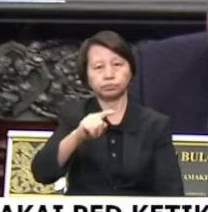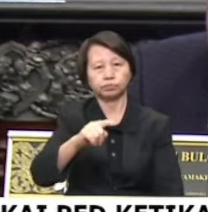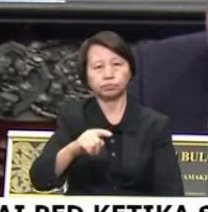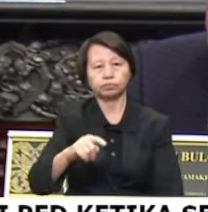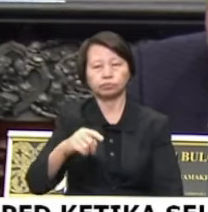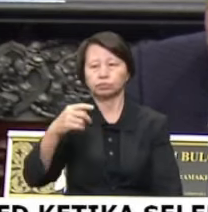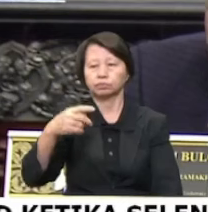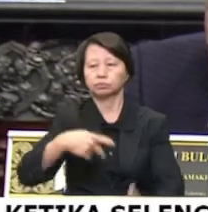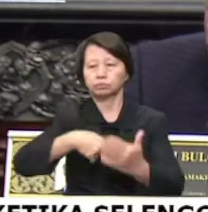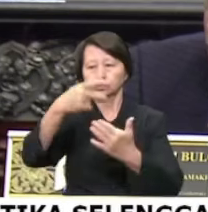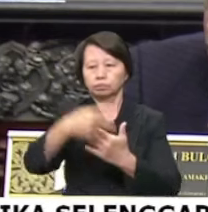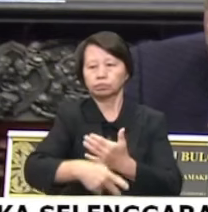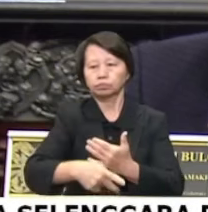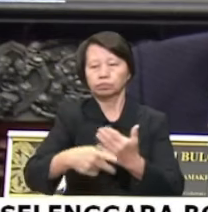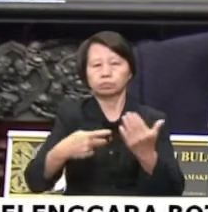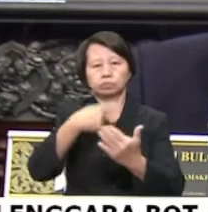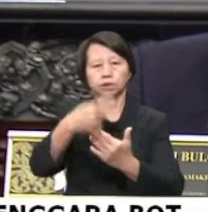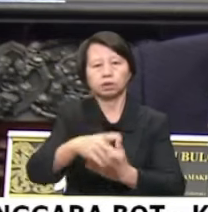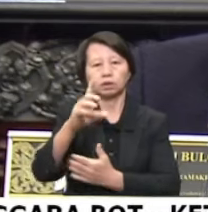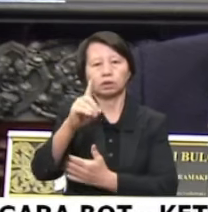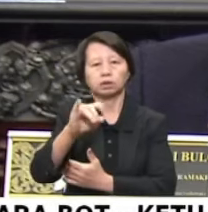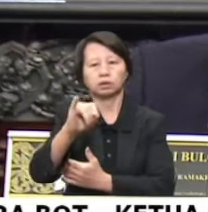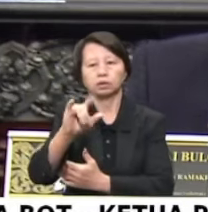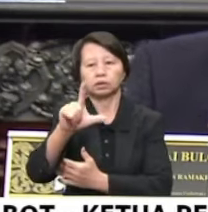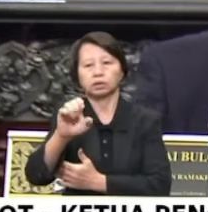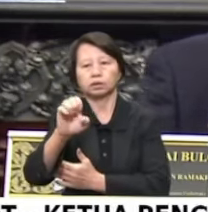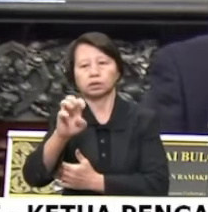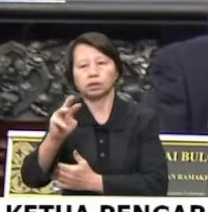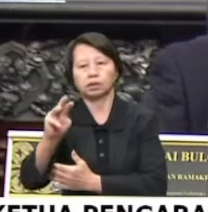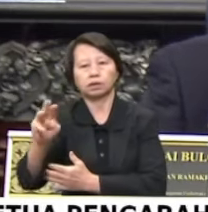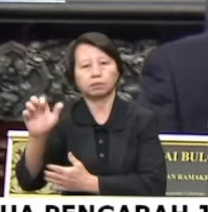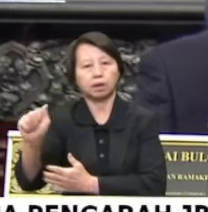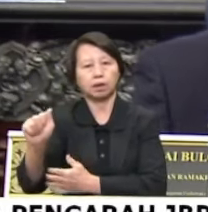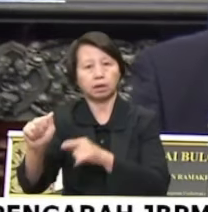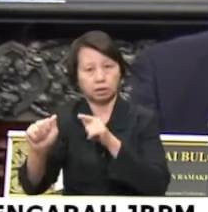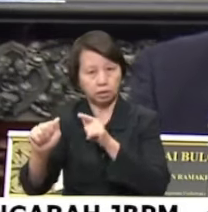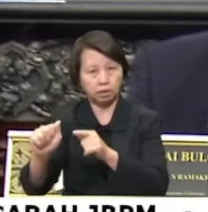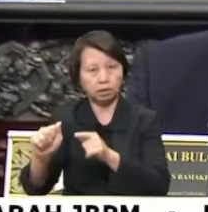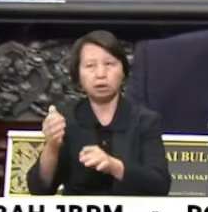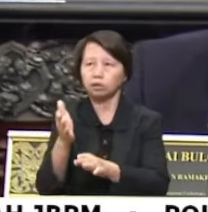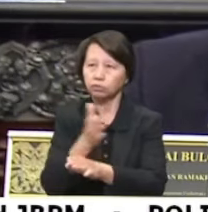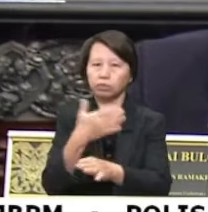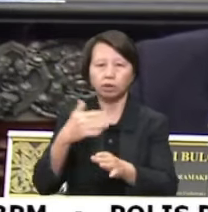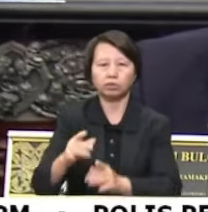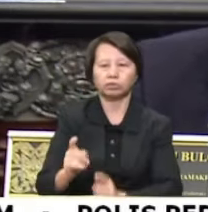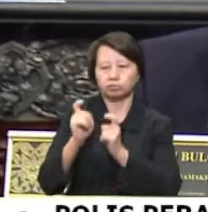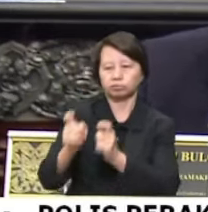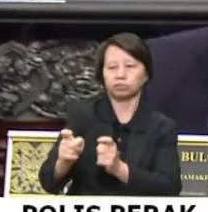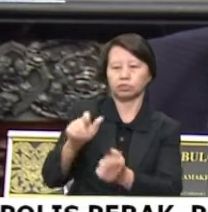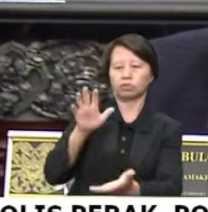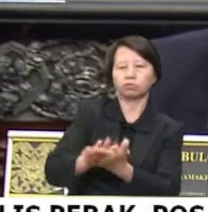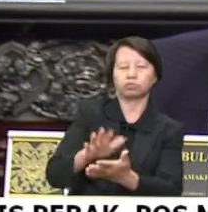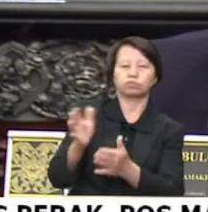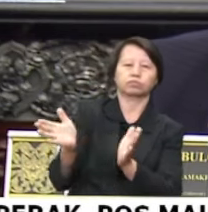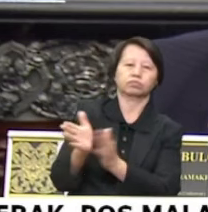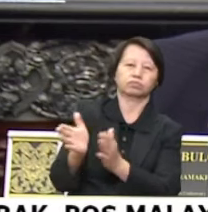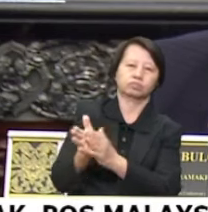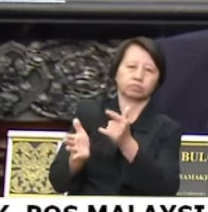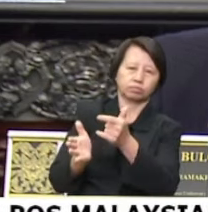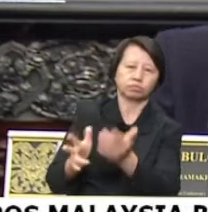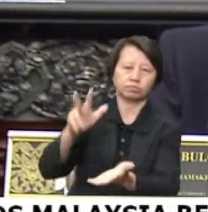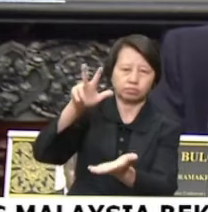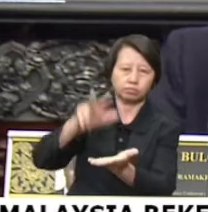pelantar platform D5 ini, sebelum ini juga telah pernah menerima pengiktirafan daripada berbagai